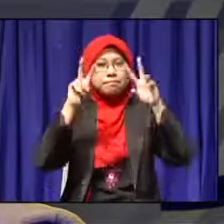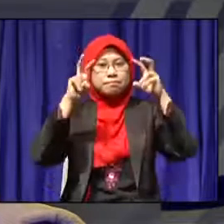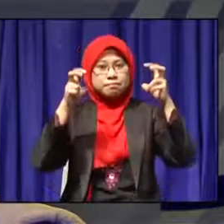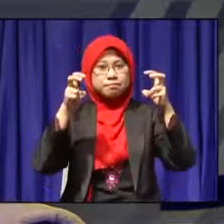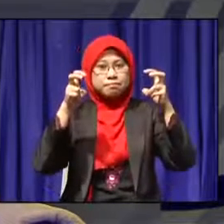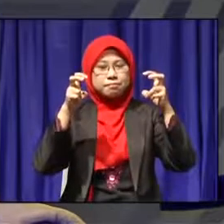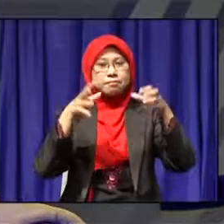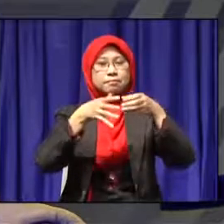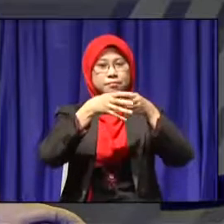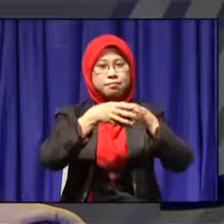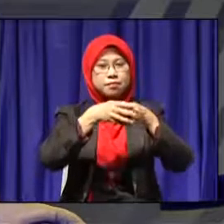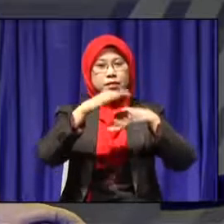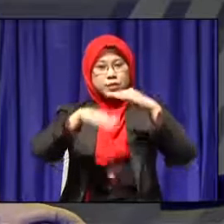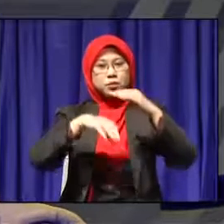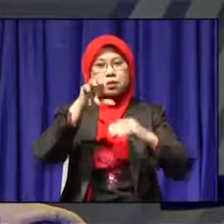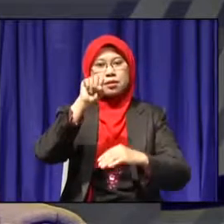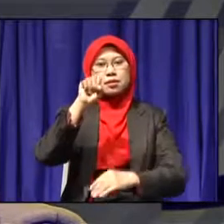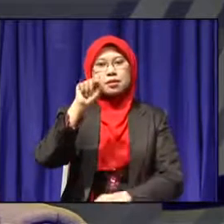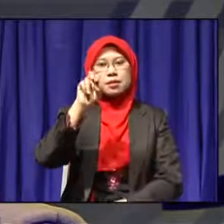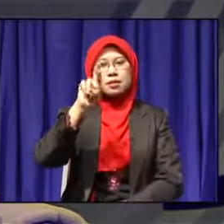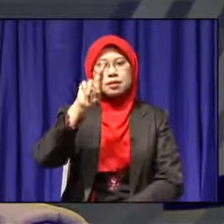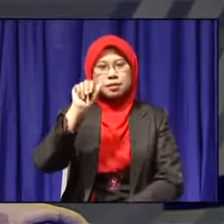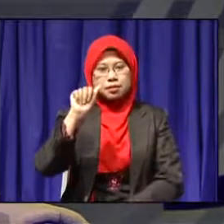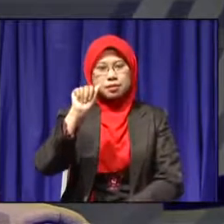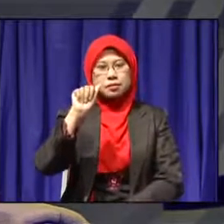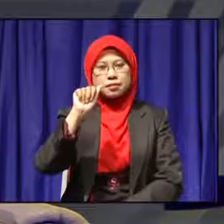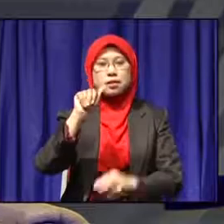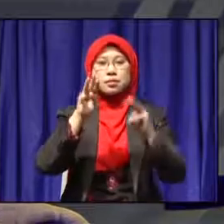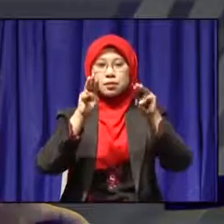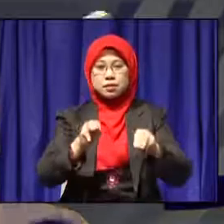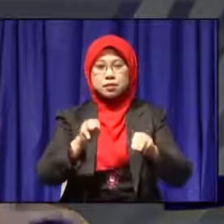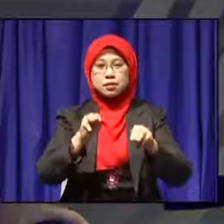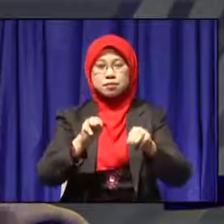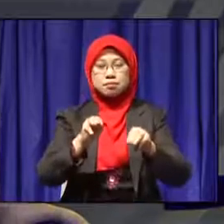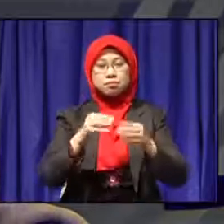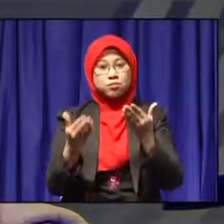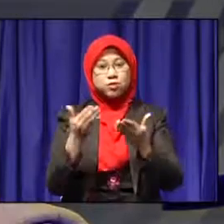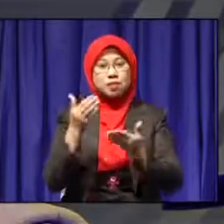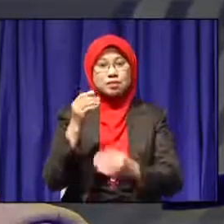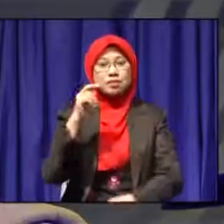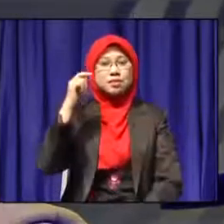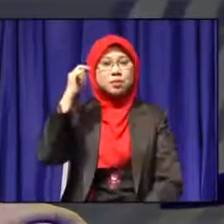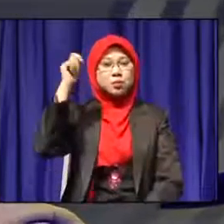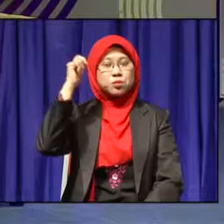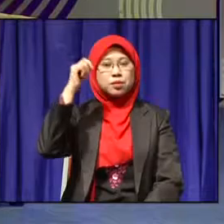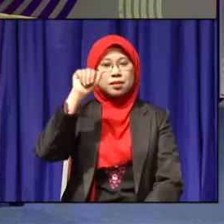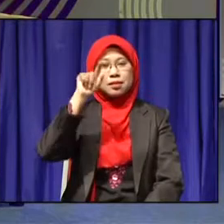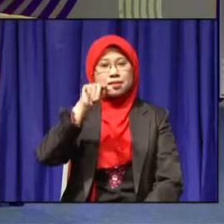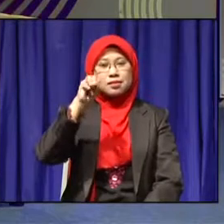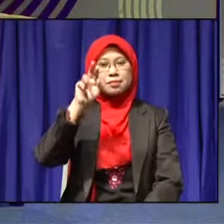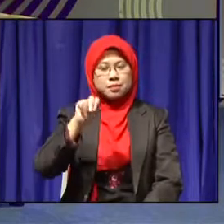ditawarkan di bawah PC sastra dan kemanusiaan jadi Mungkin Tuhan Haji Advan rangkaian Oke Bekasi